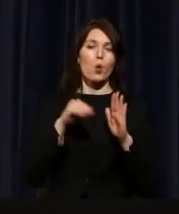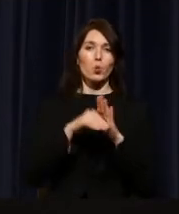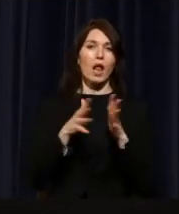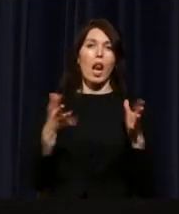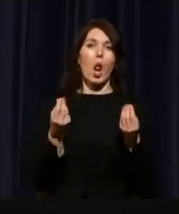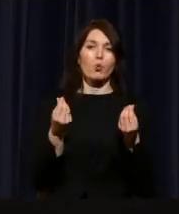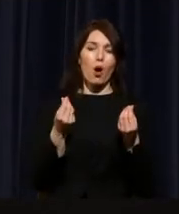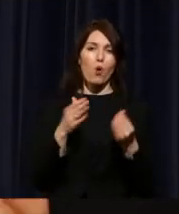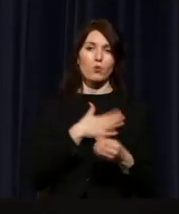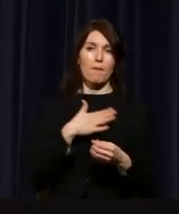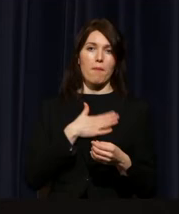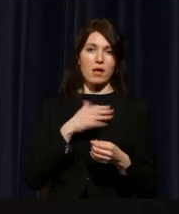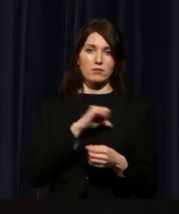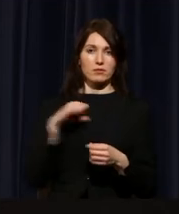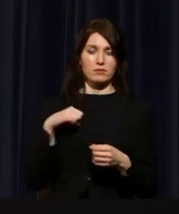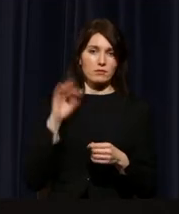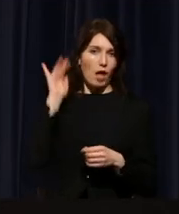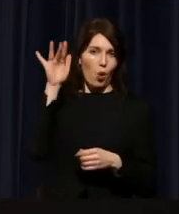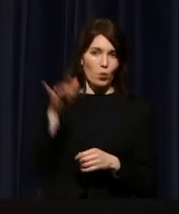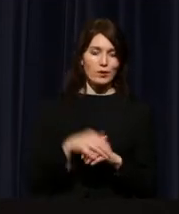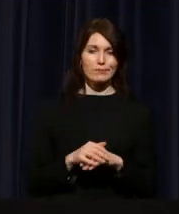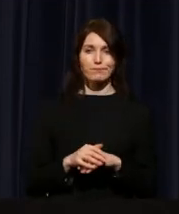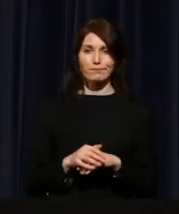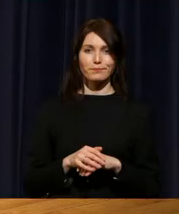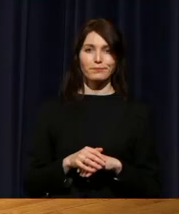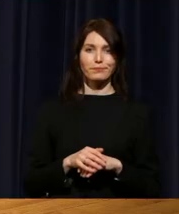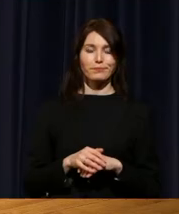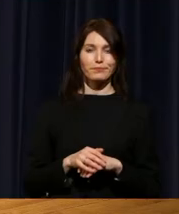lielu naudas summu sev turpmākajā nākotnē. Jā,